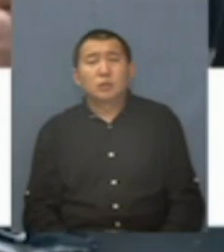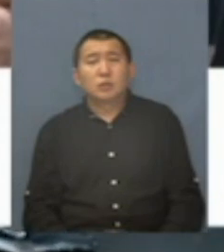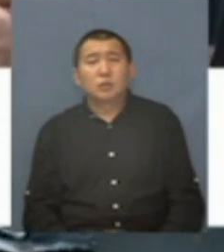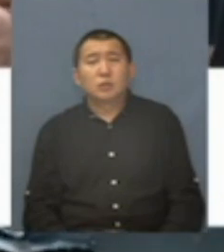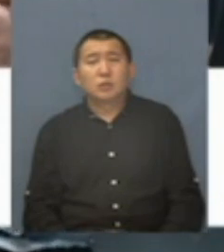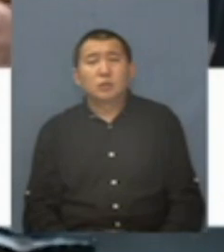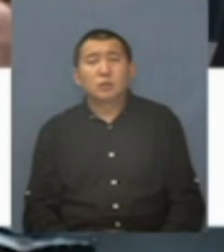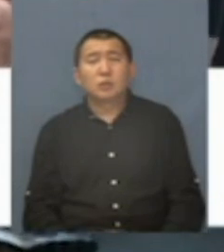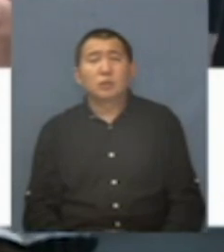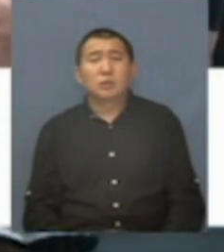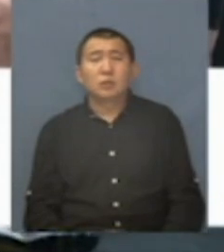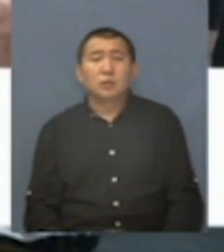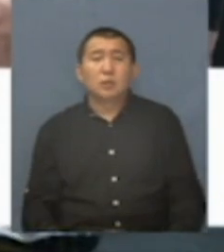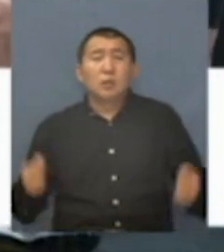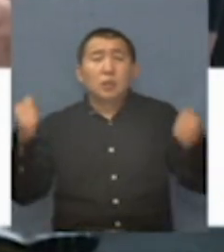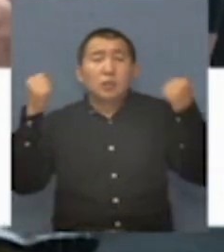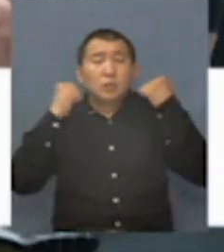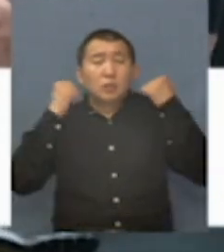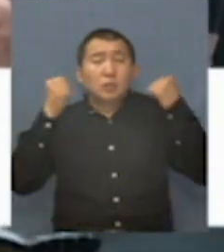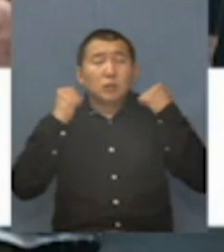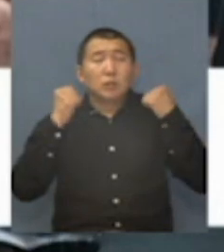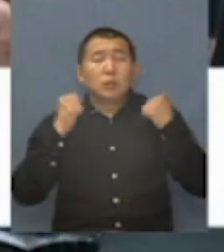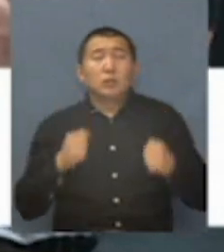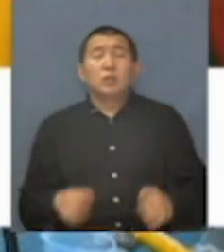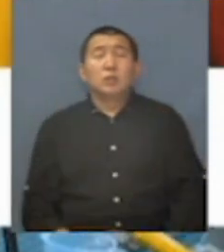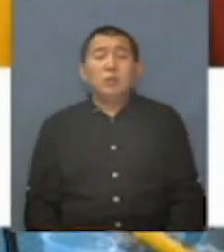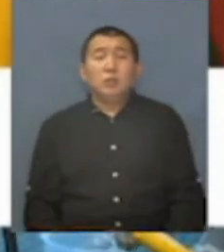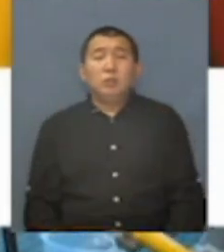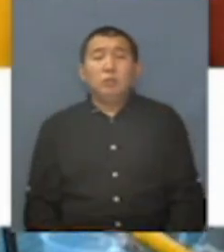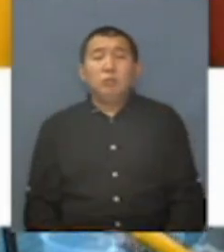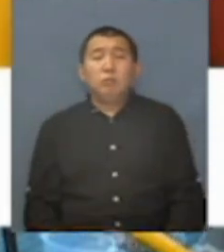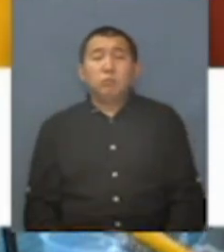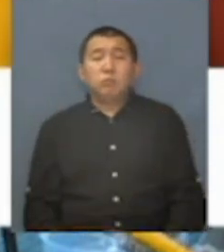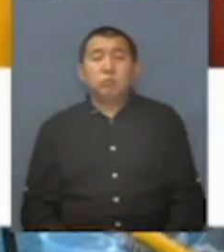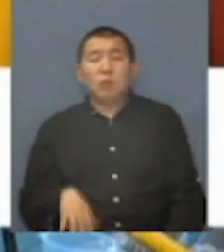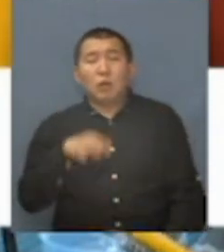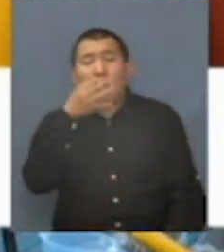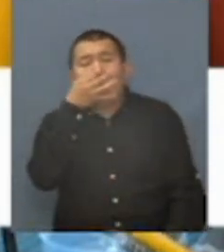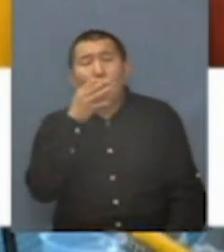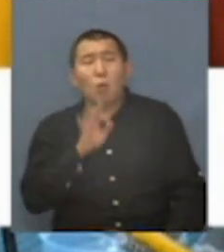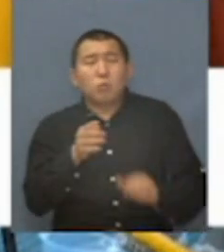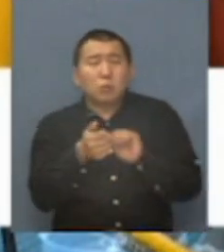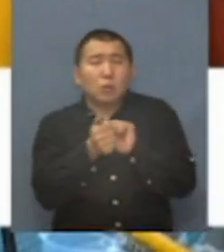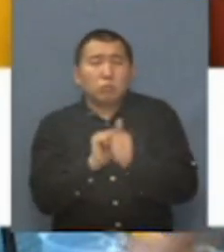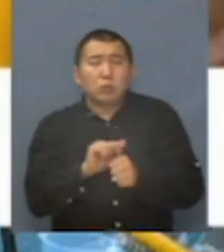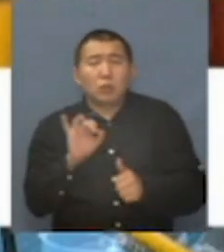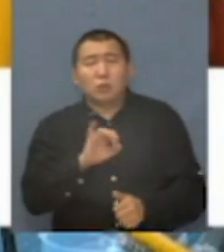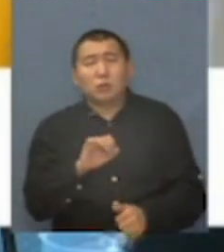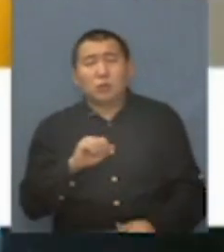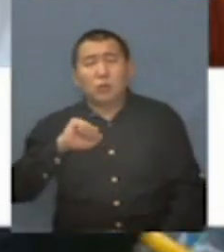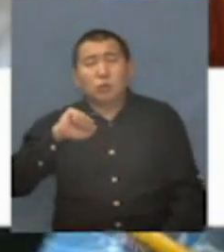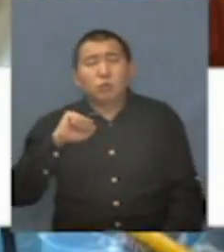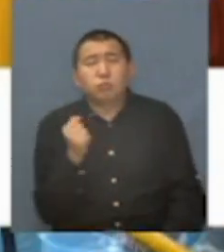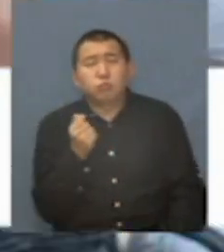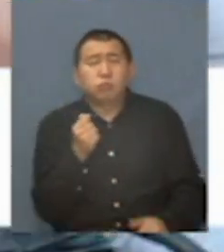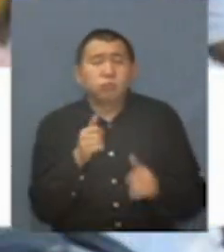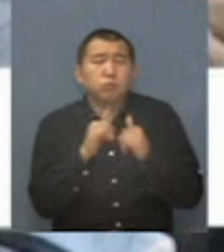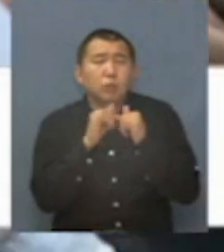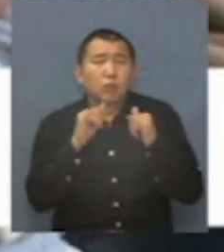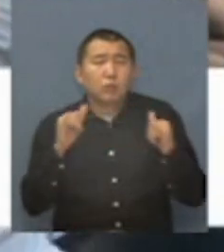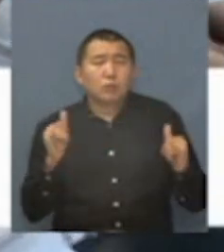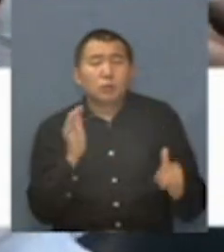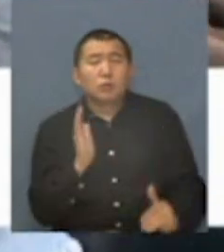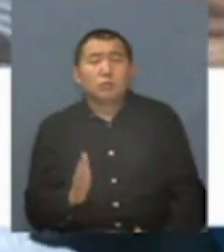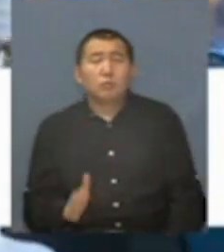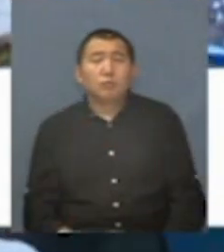Спортшылар өз кезегінде осындай сайыстардың арқасында деңгейімізді бағамдап тәжірибе алмасамыз және достық қарым-қатынасымызды нығайтамыз дейді.